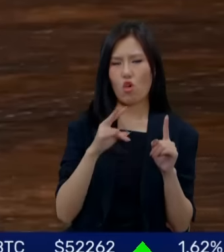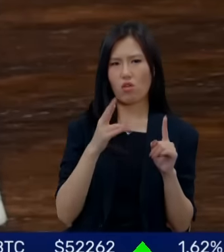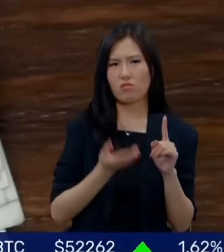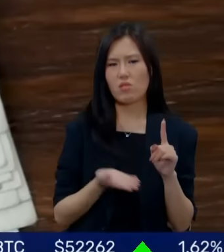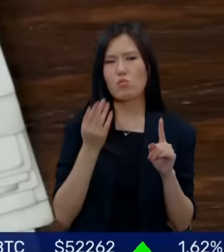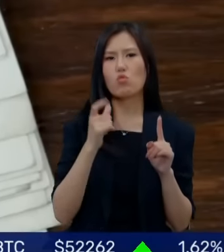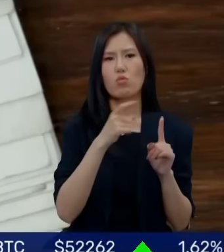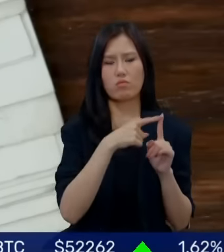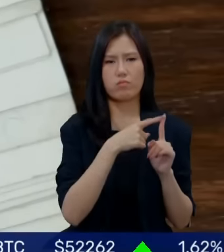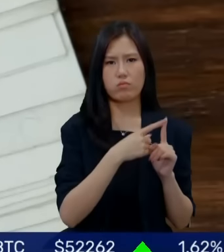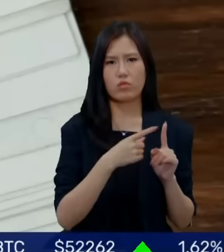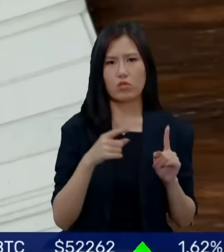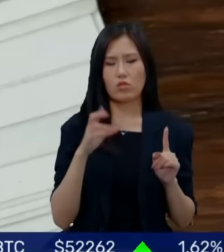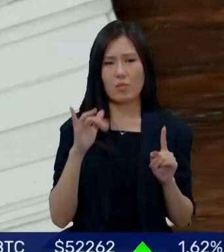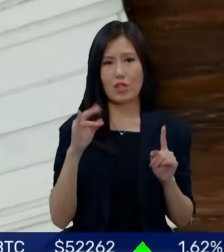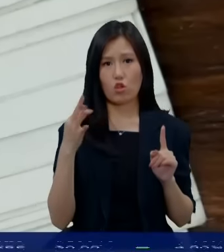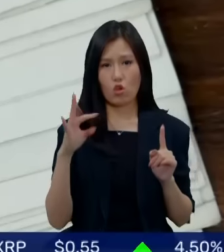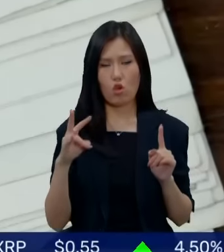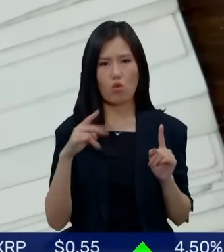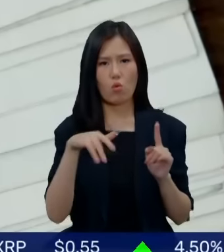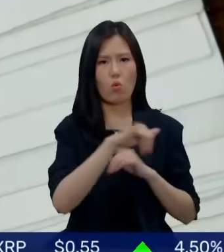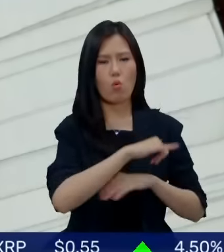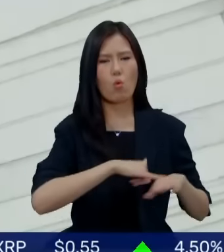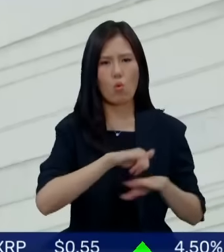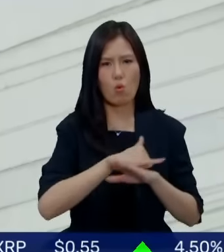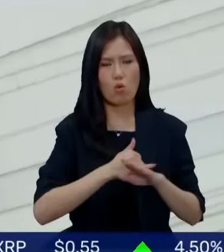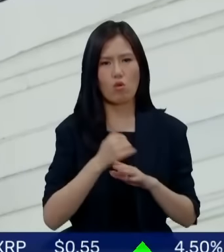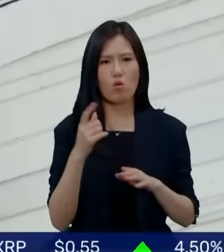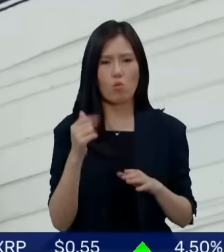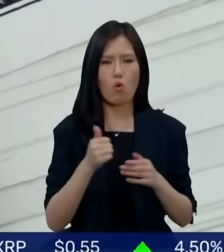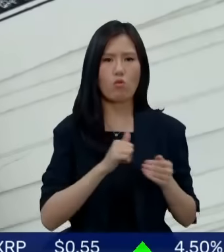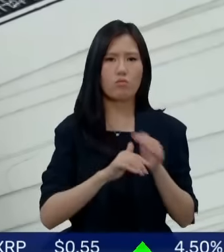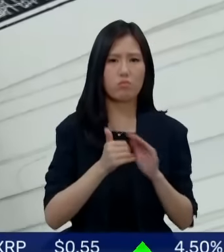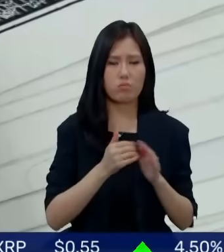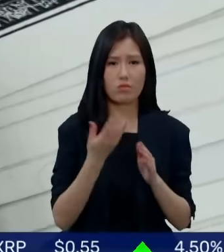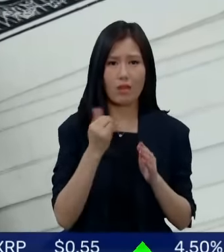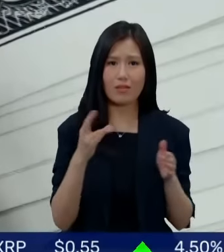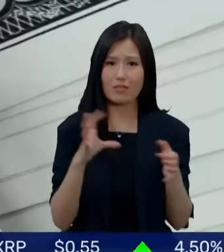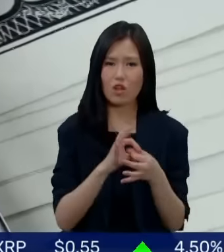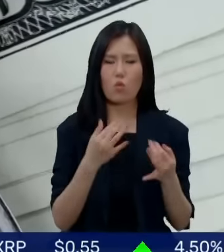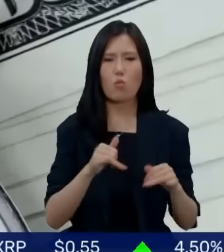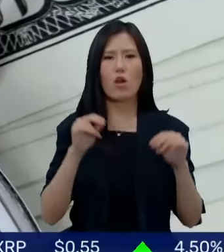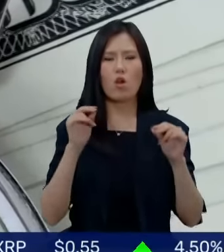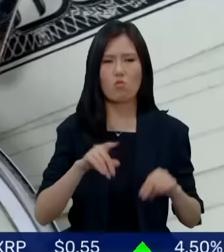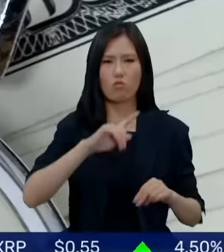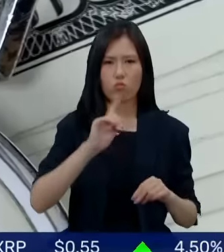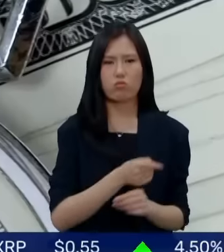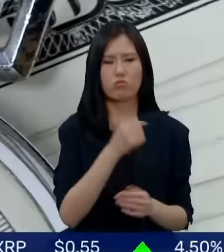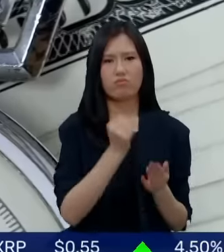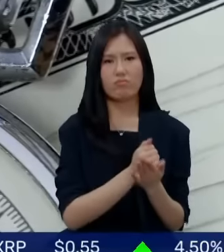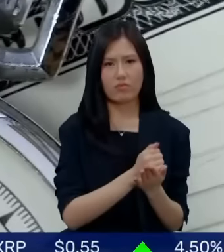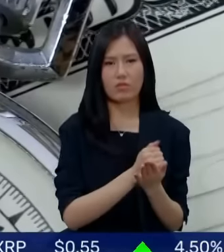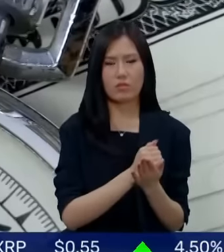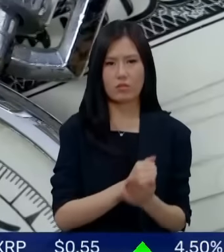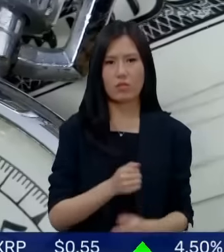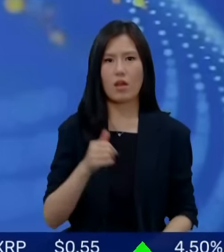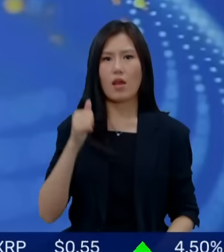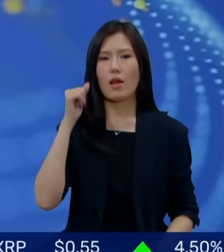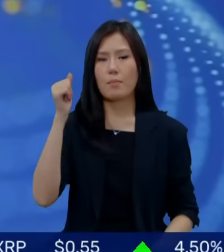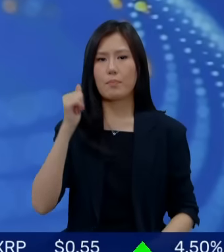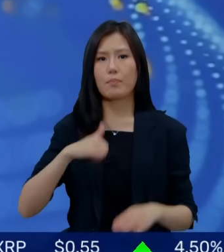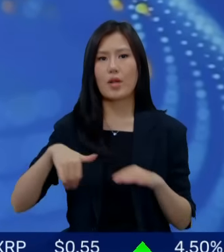биткойныг улсынхаа аль бие осны төлбөрийн хэрэгсэл болгож байсан түүхтэй юм а. Энэ оны ихээр 11 спот биткойн ETF гарах зөвшөөрөл Америкийн